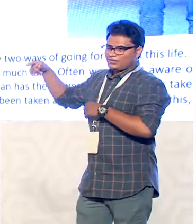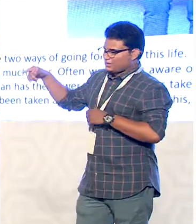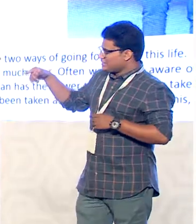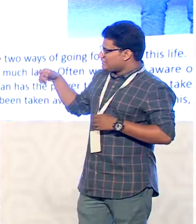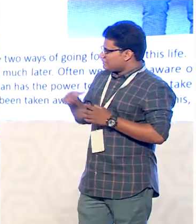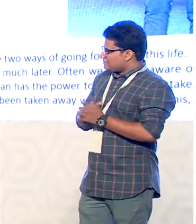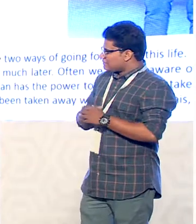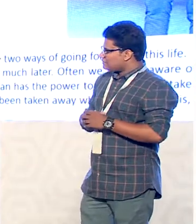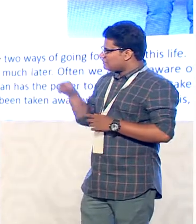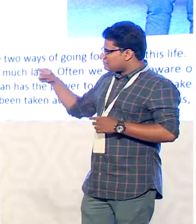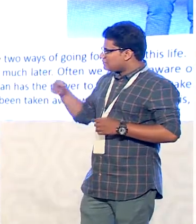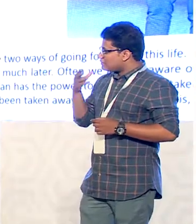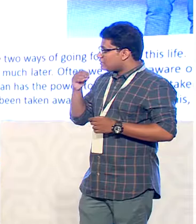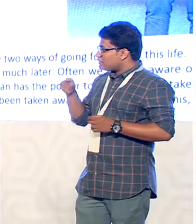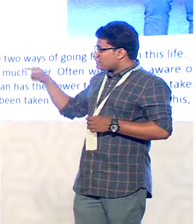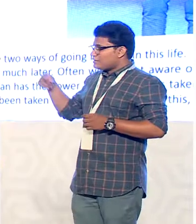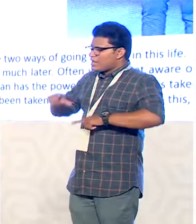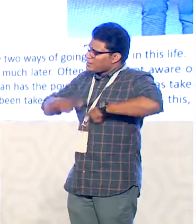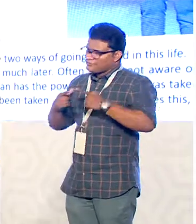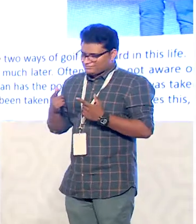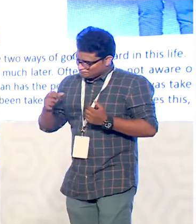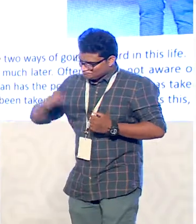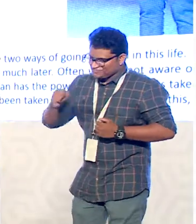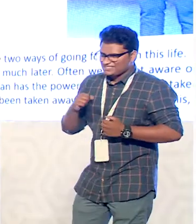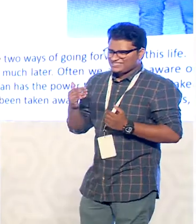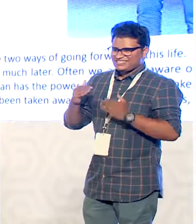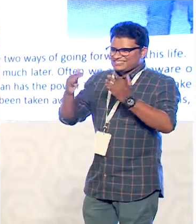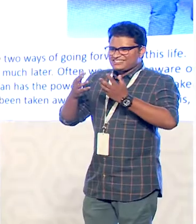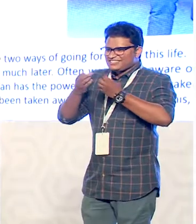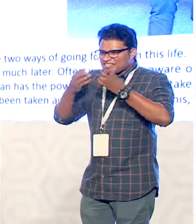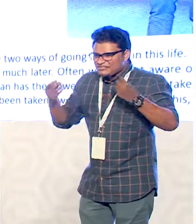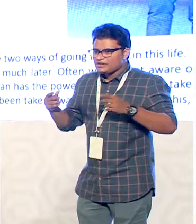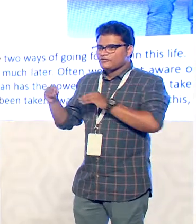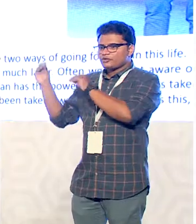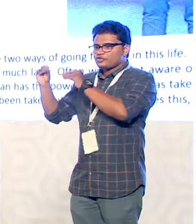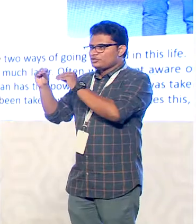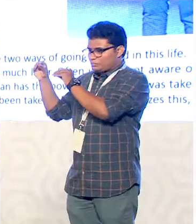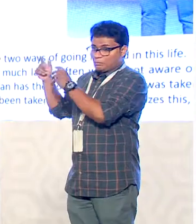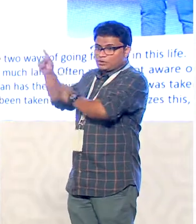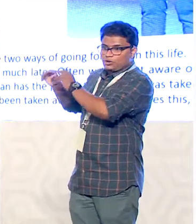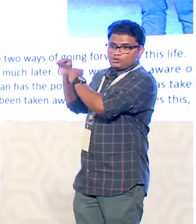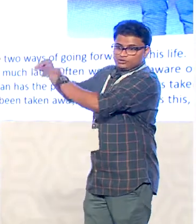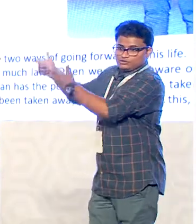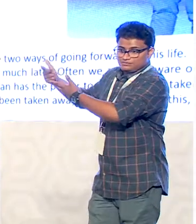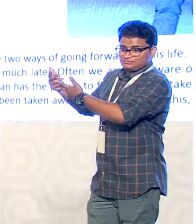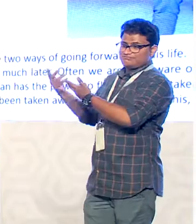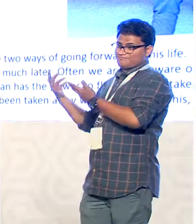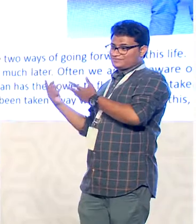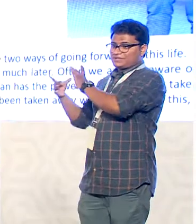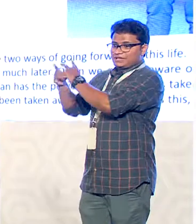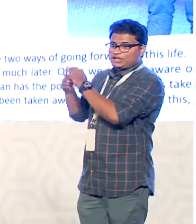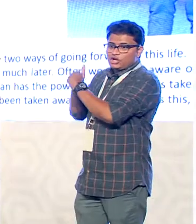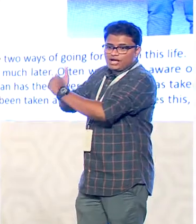दैट आई हैव बीन वेरी वेरी प्रिविलेज्ड इन लाइफ दैट आई हैव हैड सम ग्रेट मेंटर्स and I've been very held